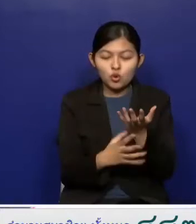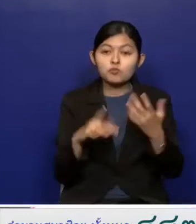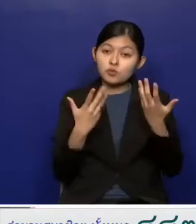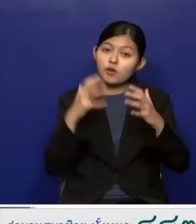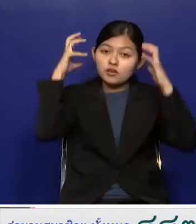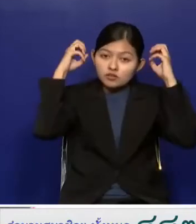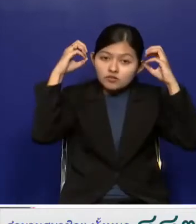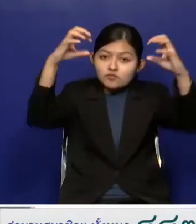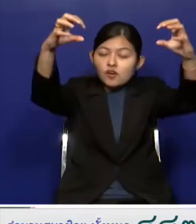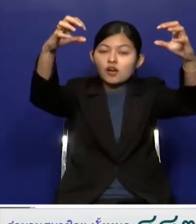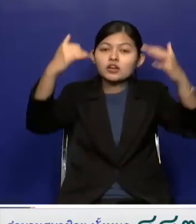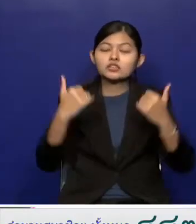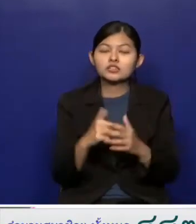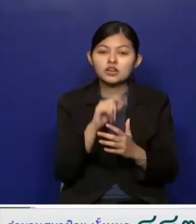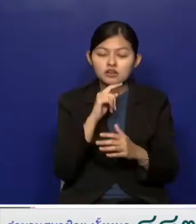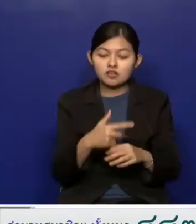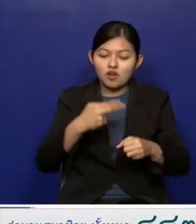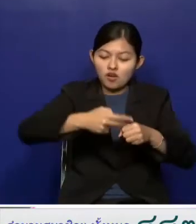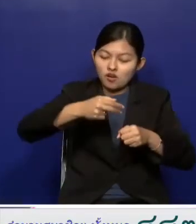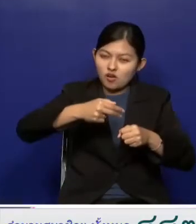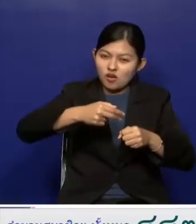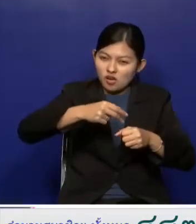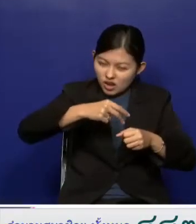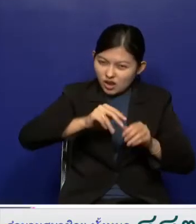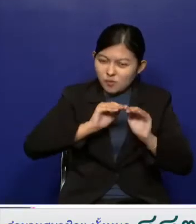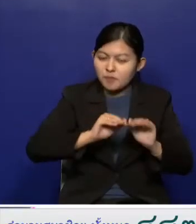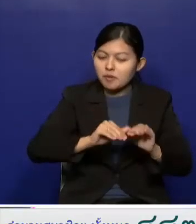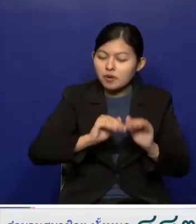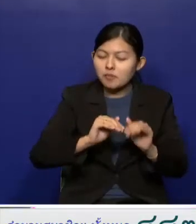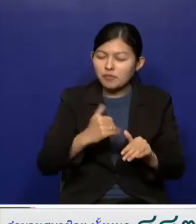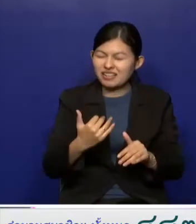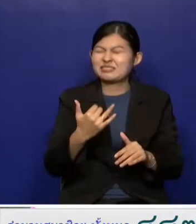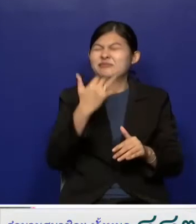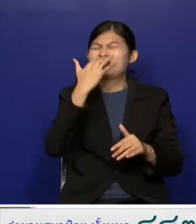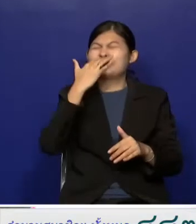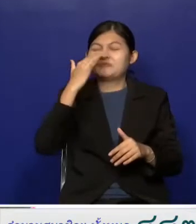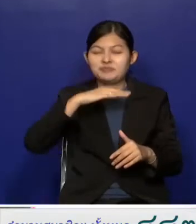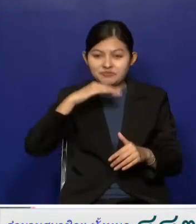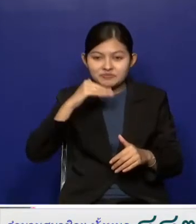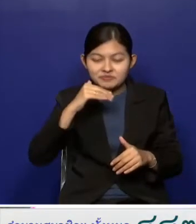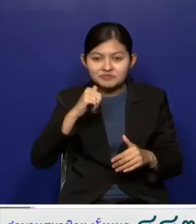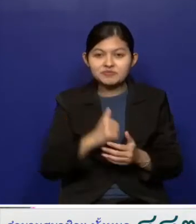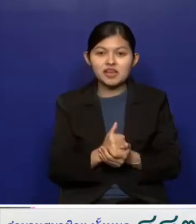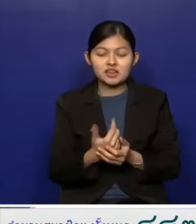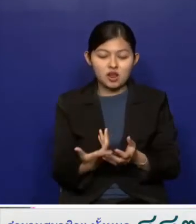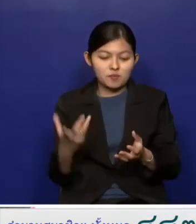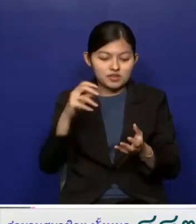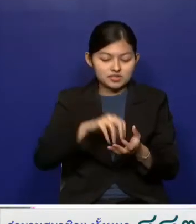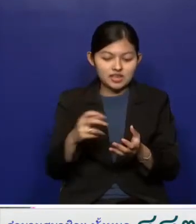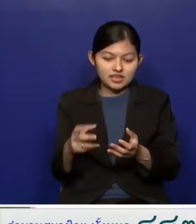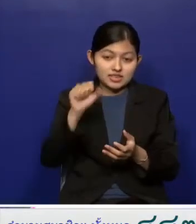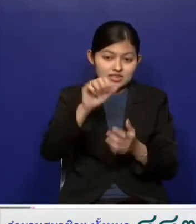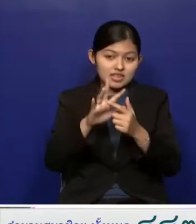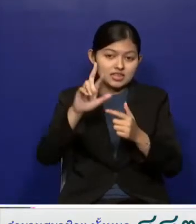เสียส่วนที่หมักนานๆซึ่งเขาเรียกว่าเป็นส่วนของแข็งหรือเวทเค้กก็นำไปใส่สาร